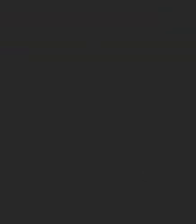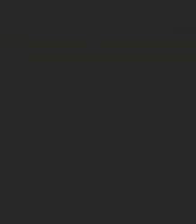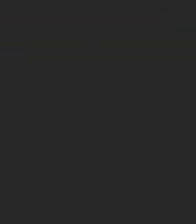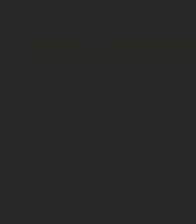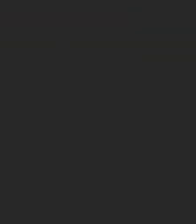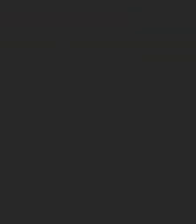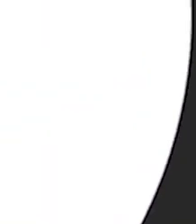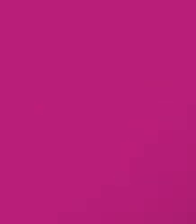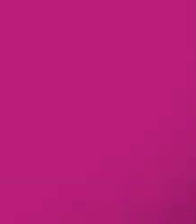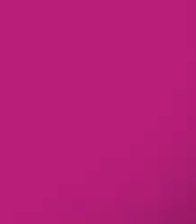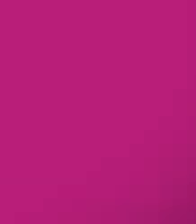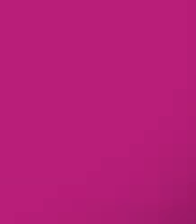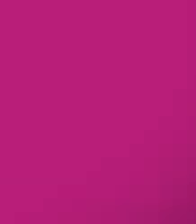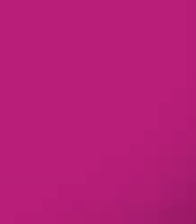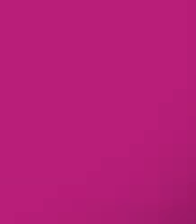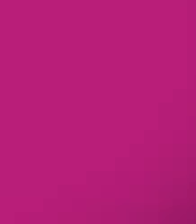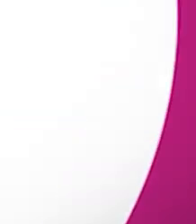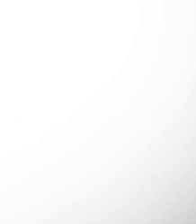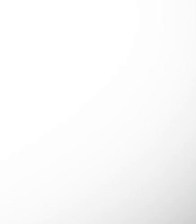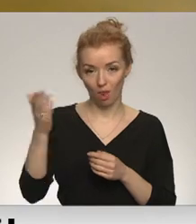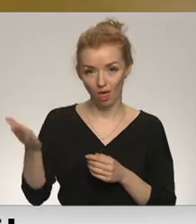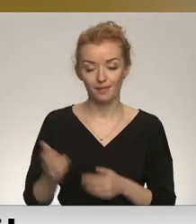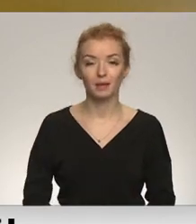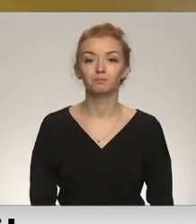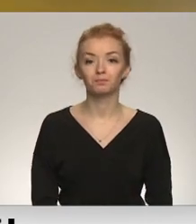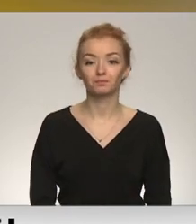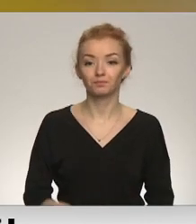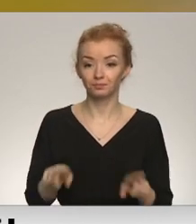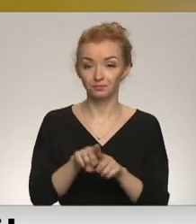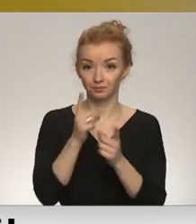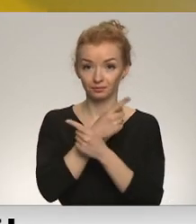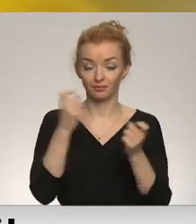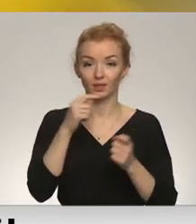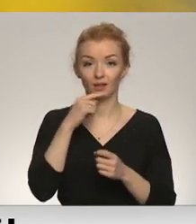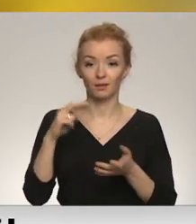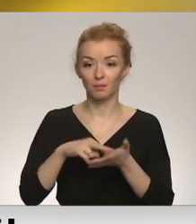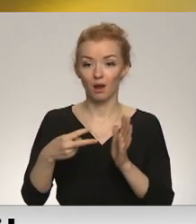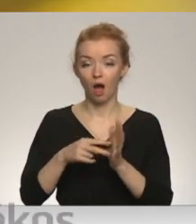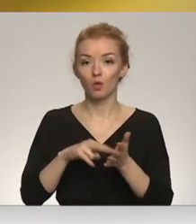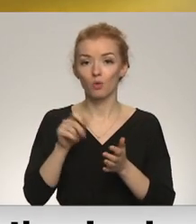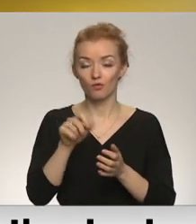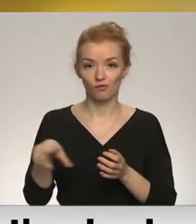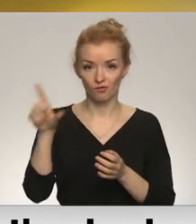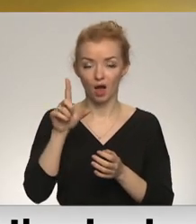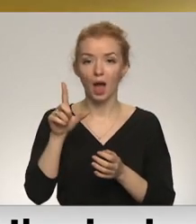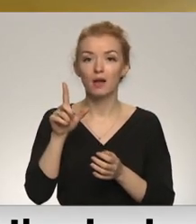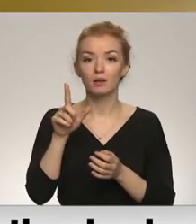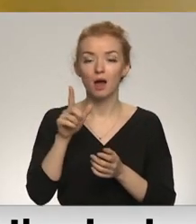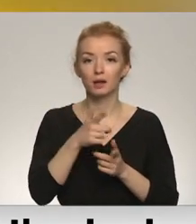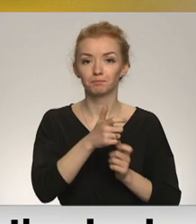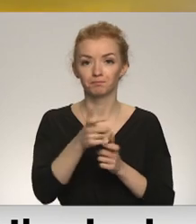Re, viss ēters ir te! Bet ir arī ziņas, ka Krievija plāno arvien vairāk vērst ieročus pret